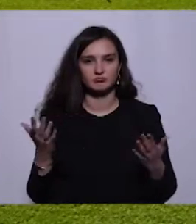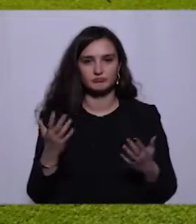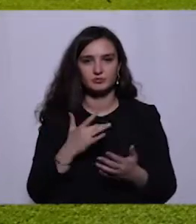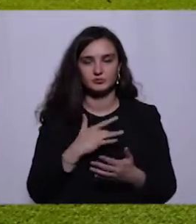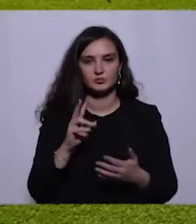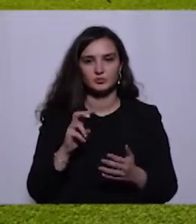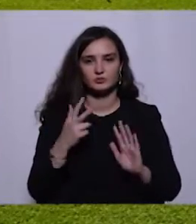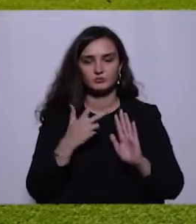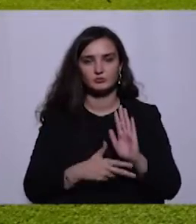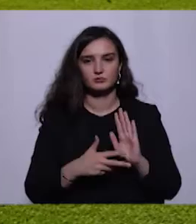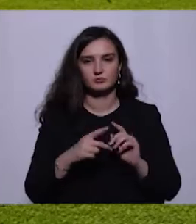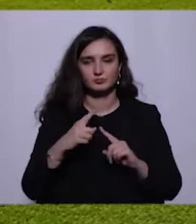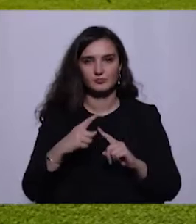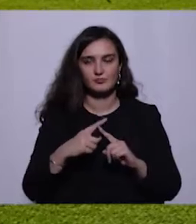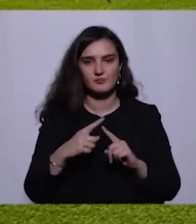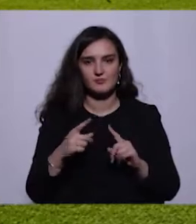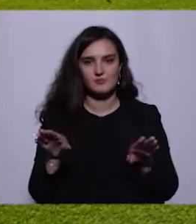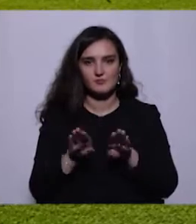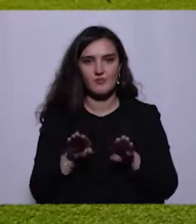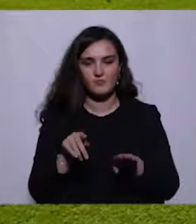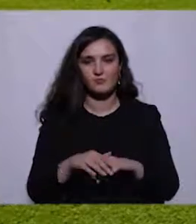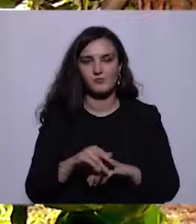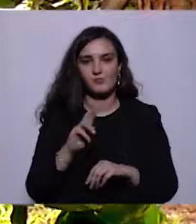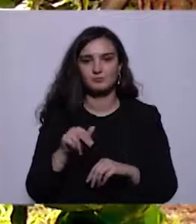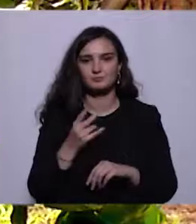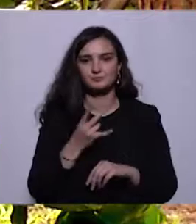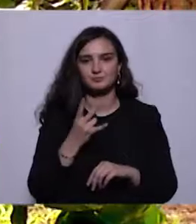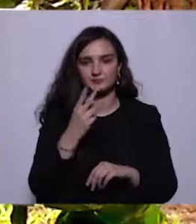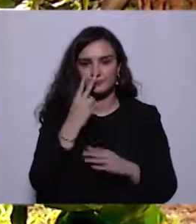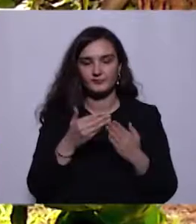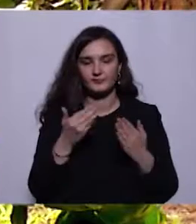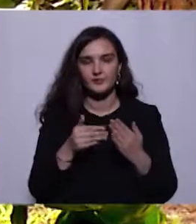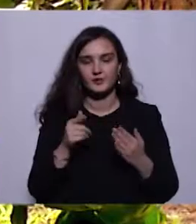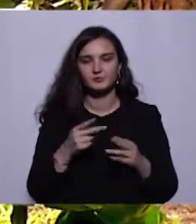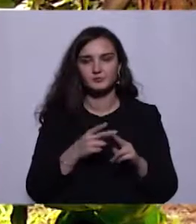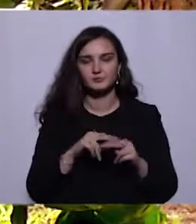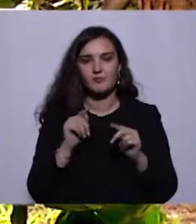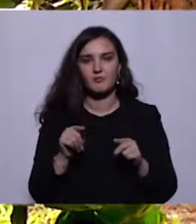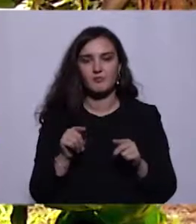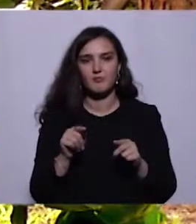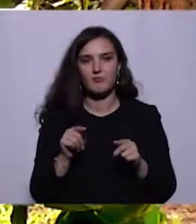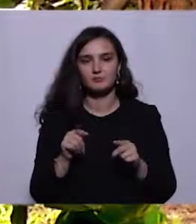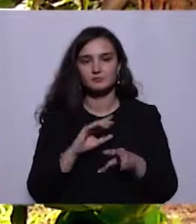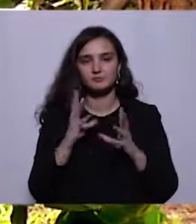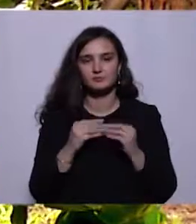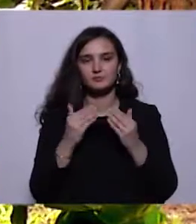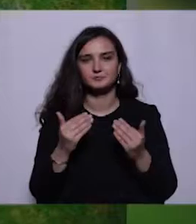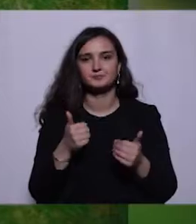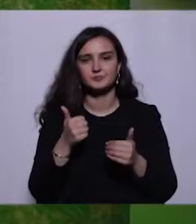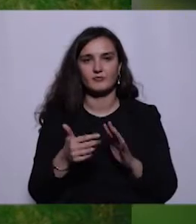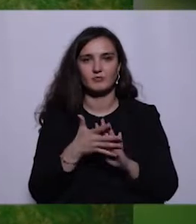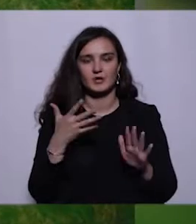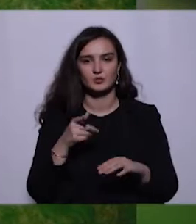სადღაც 280 ტონას უტოლდება. და უნდა გაჩვენოთ აი ეს ყველასთვის